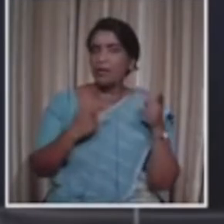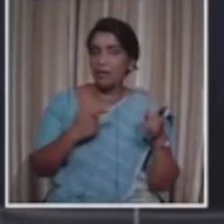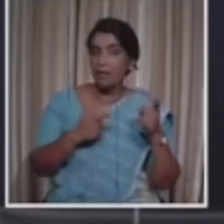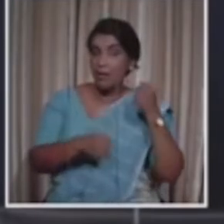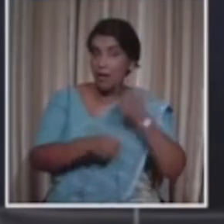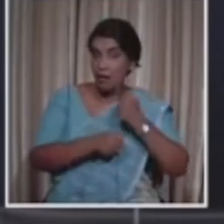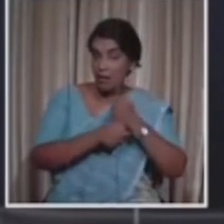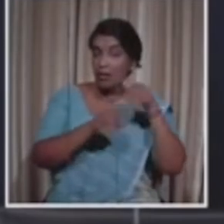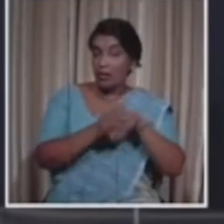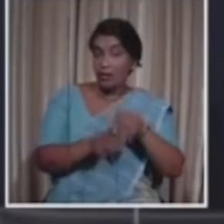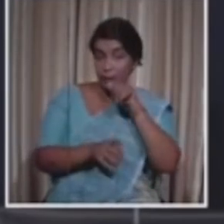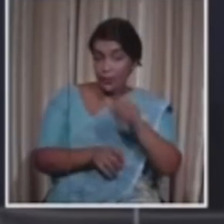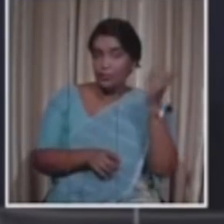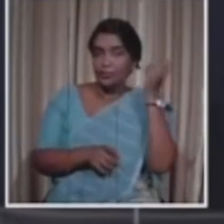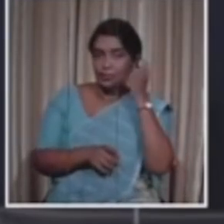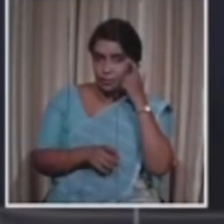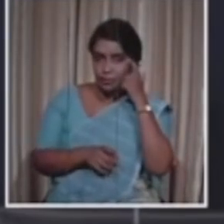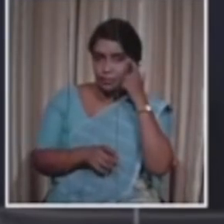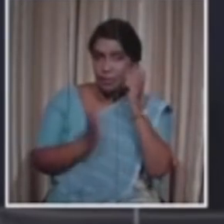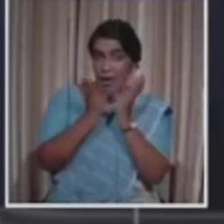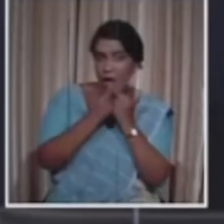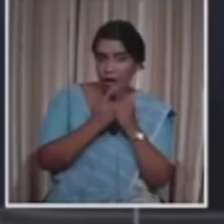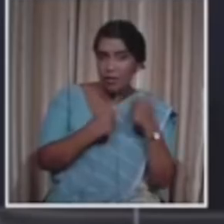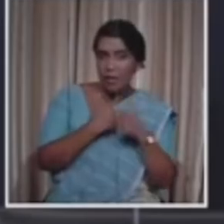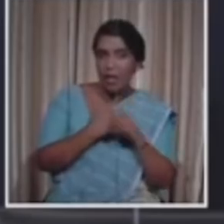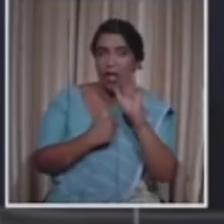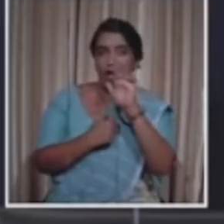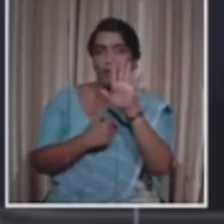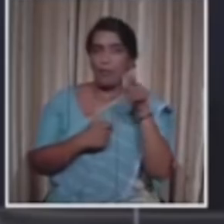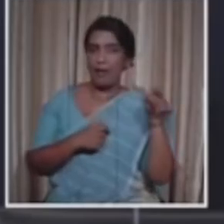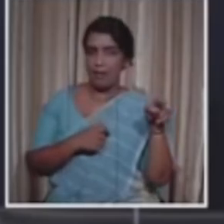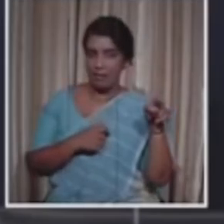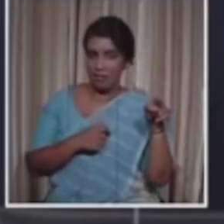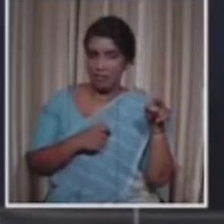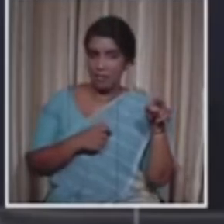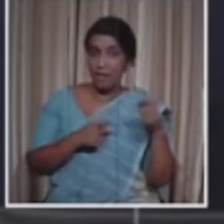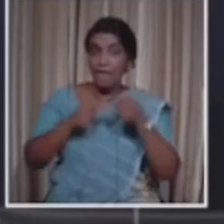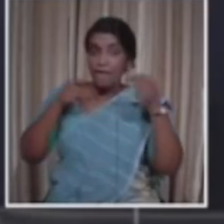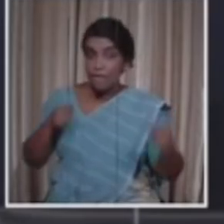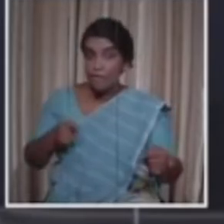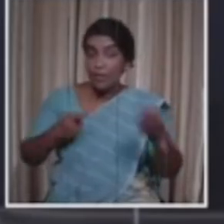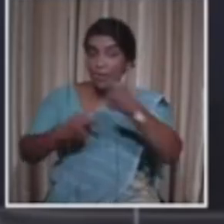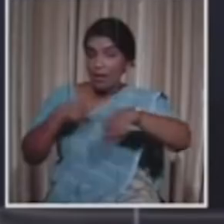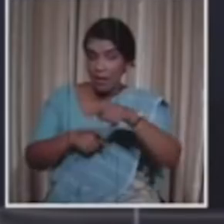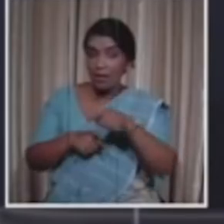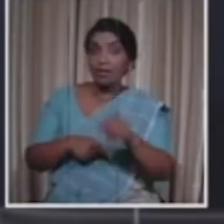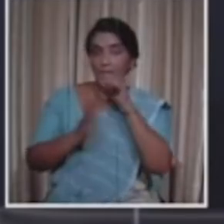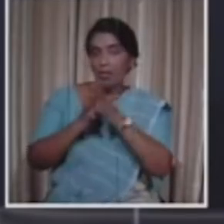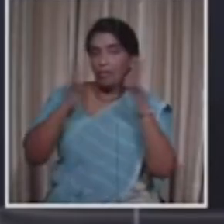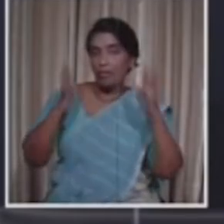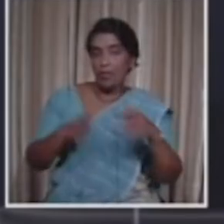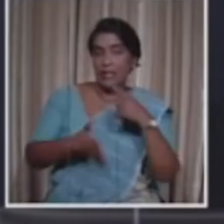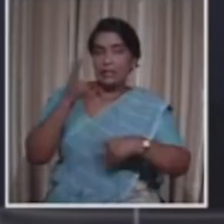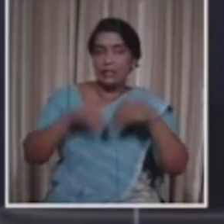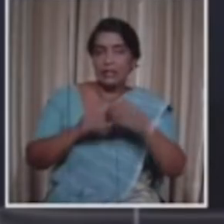ආණ්ඩු පක්ෂයේ පැහැදිලිව දන්නවා ගාන හැදුවා නම් 95 එන්නේ. විපක්ෂයේ කෙනාට ඊට වඩා අනිත් ඡන්ද ටික